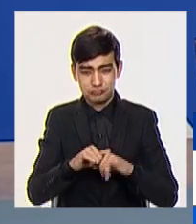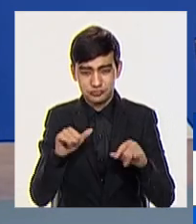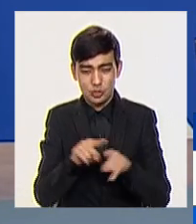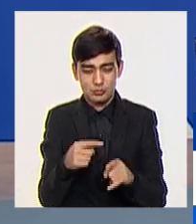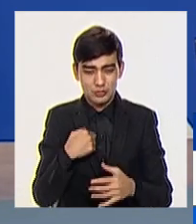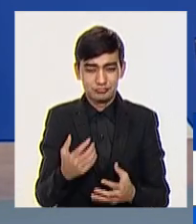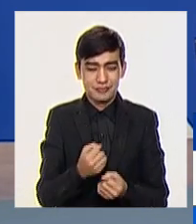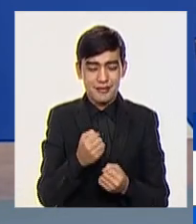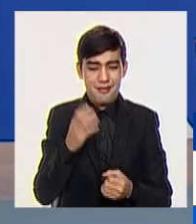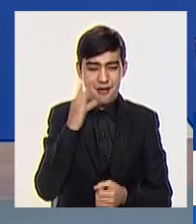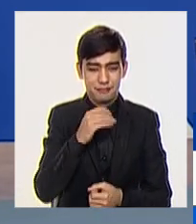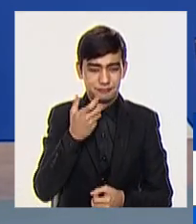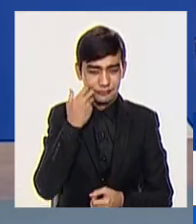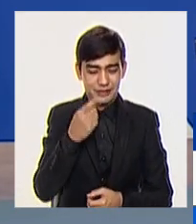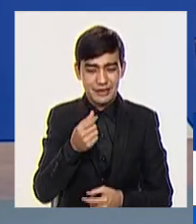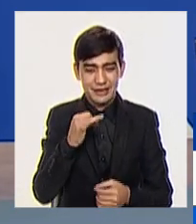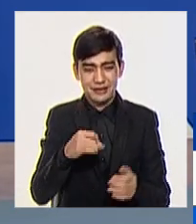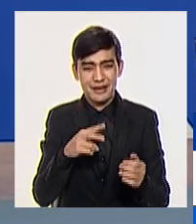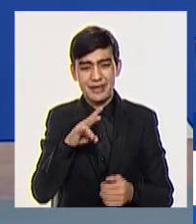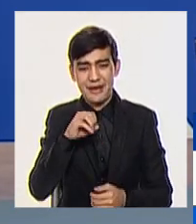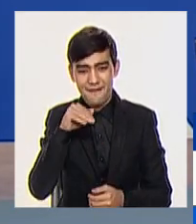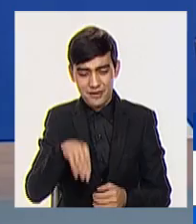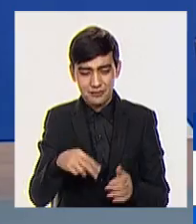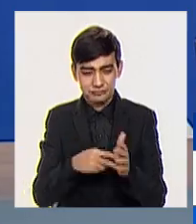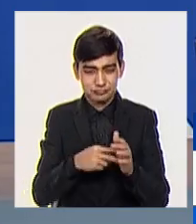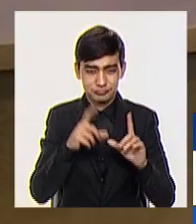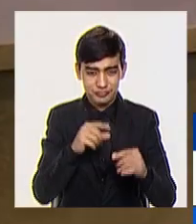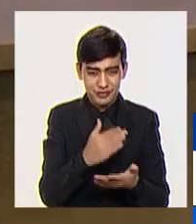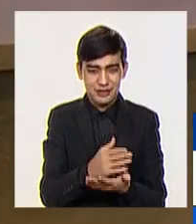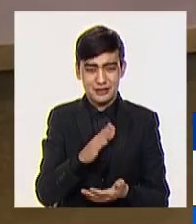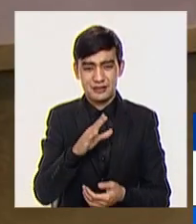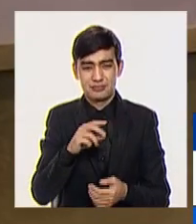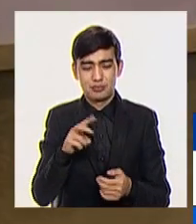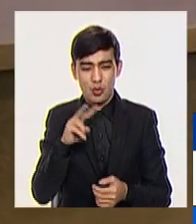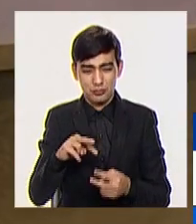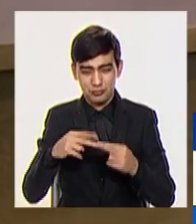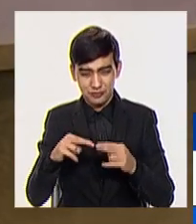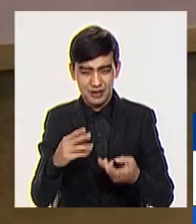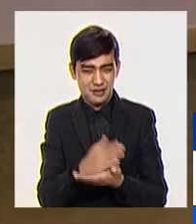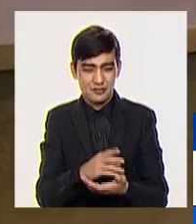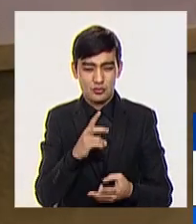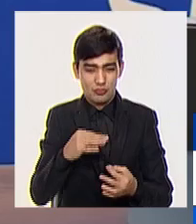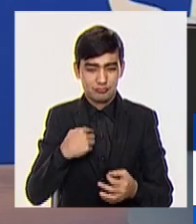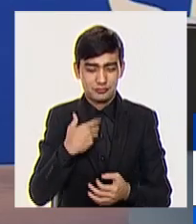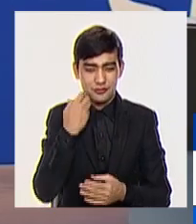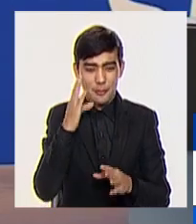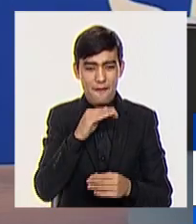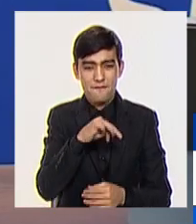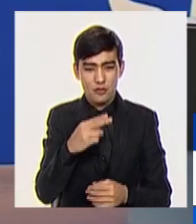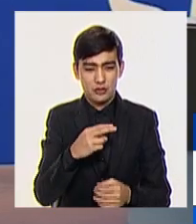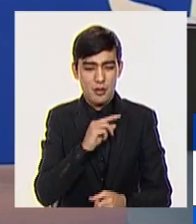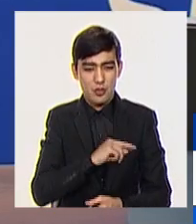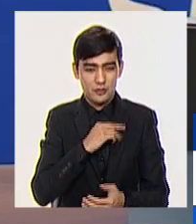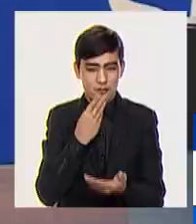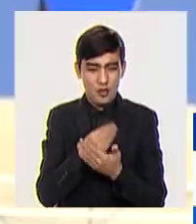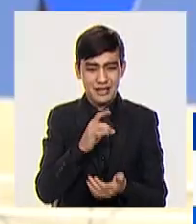с последующим экстремальным снижением цен на нефть и валютными колебаниями. Сложные условия не помешали фонду провести успешную работу по